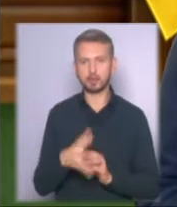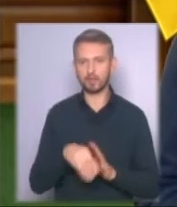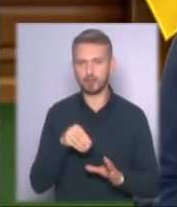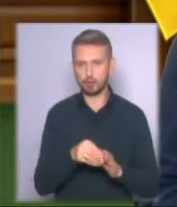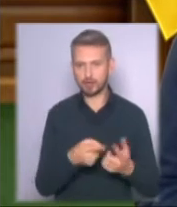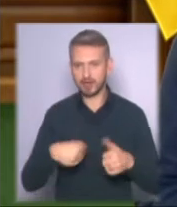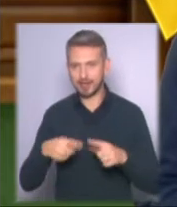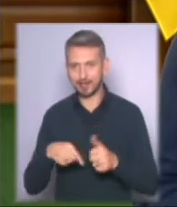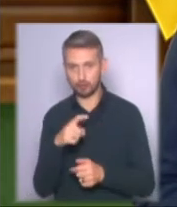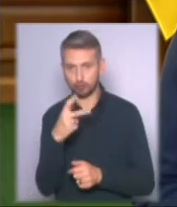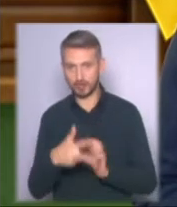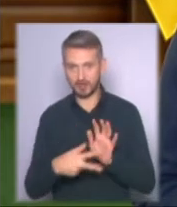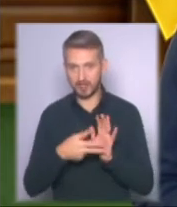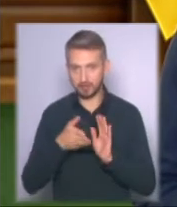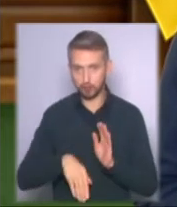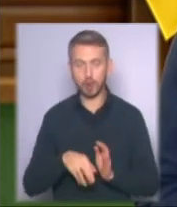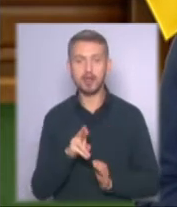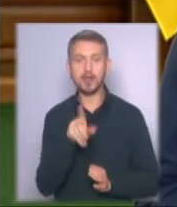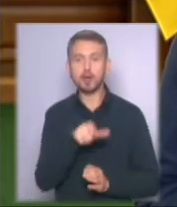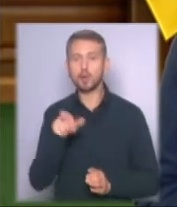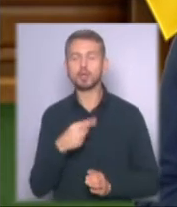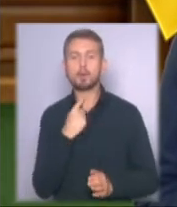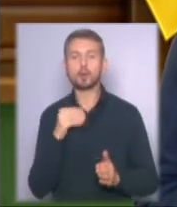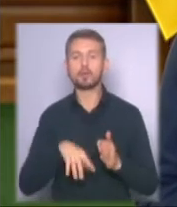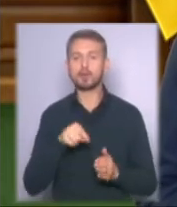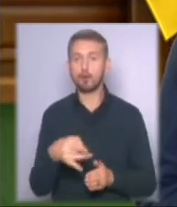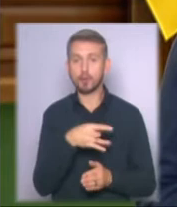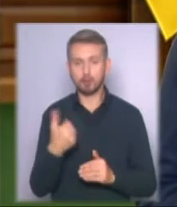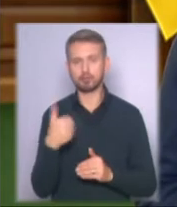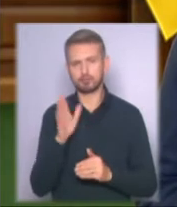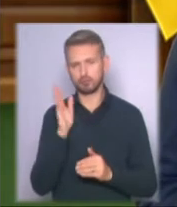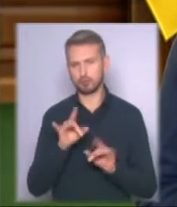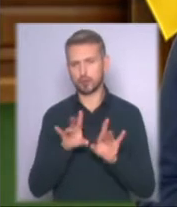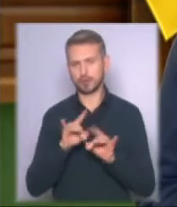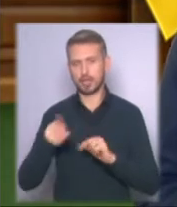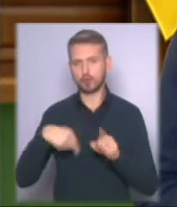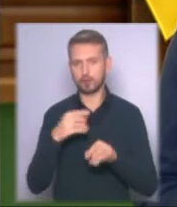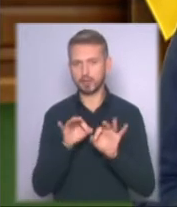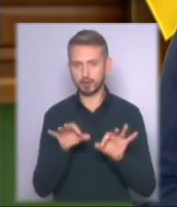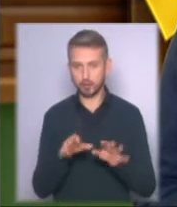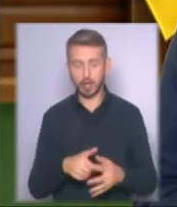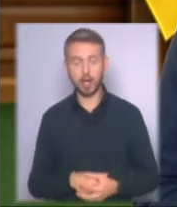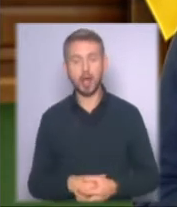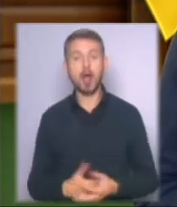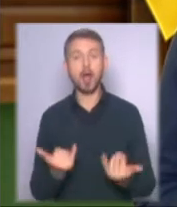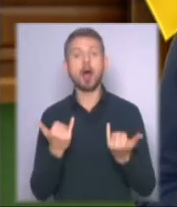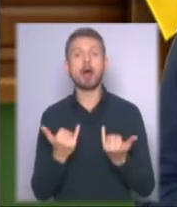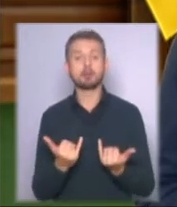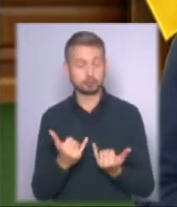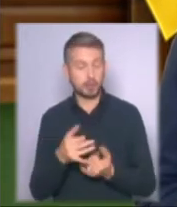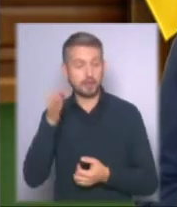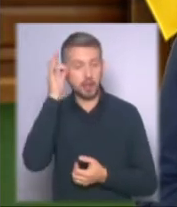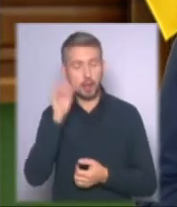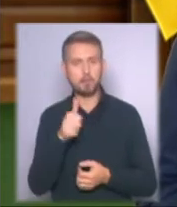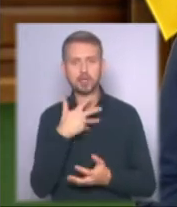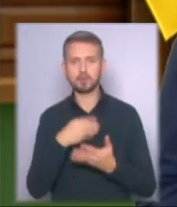там 138. Про те, як люди проголосували у цьому районі, ми вже розповімо у наших наступних випусках. А поки що я нагадаю, що першими свої